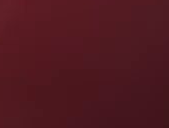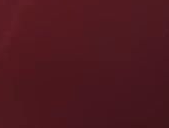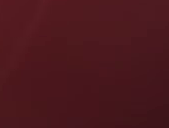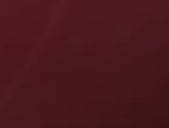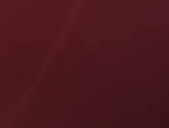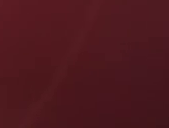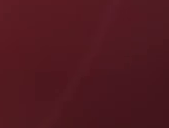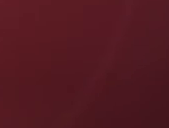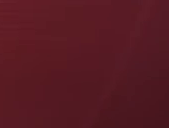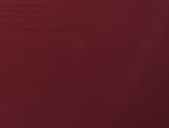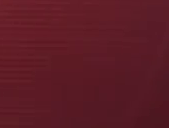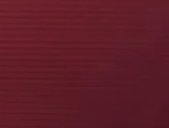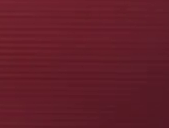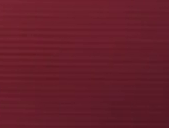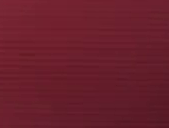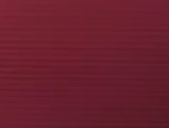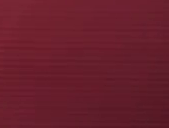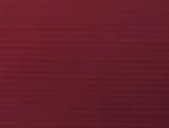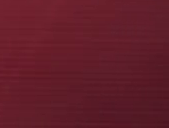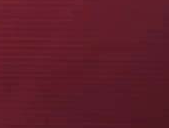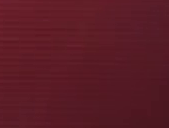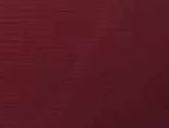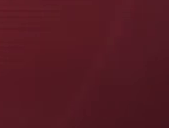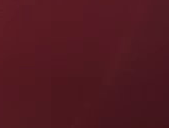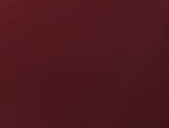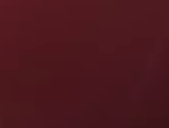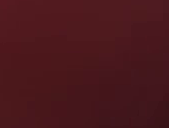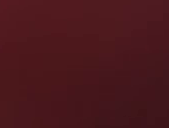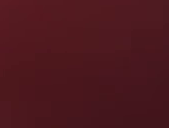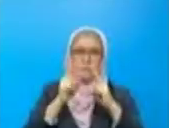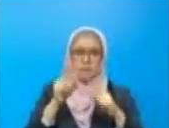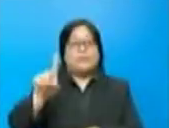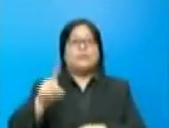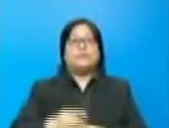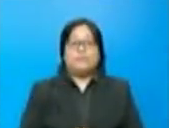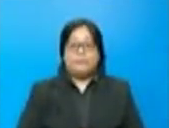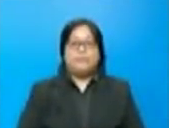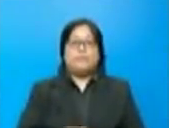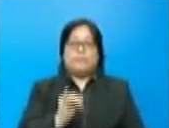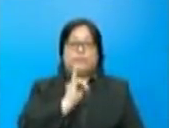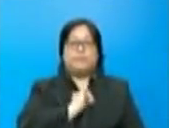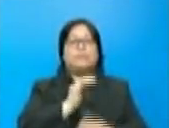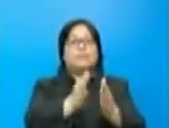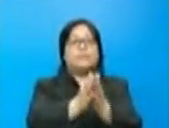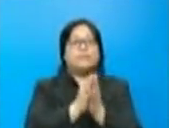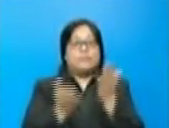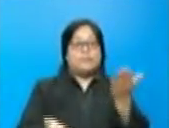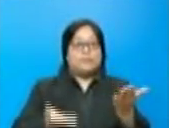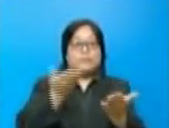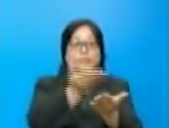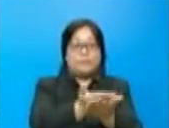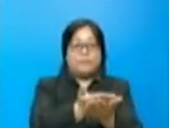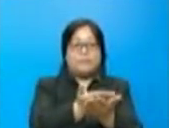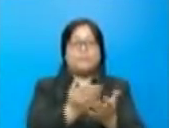mahu tidak luluskan sekarang di peringkat terakhir? Sebenarnya dalam peringkat jawatan kuasa, banyak yang kita panggil belah